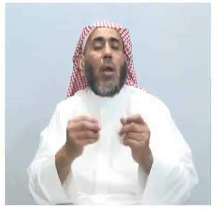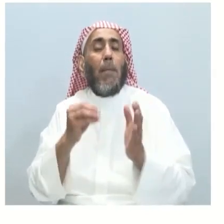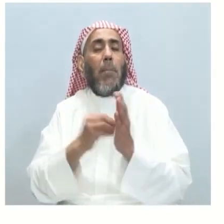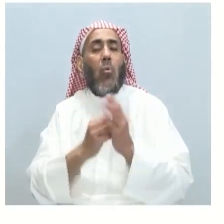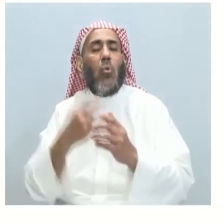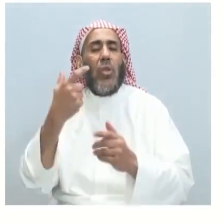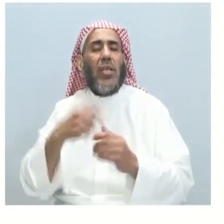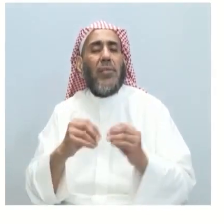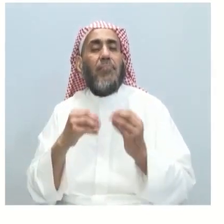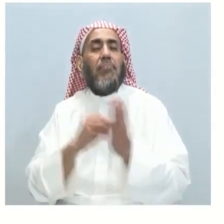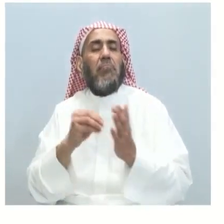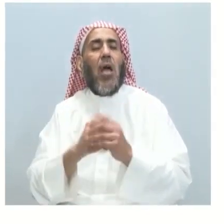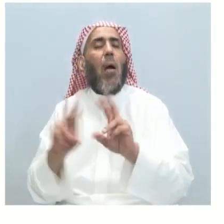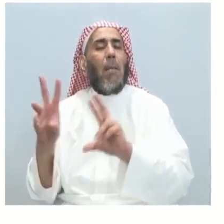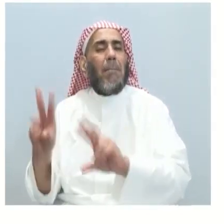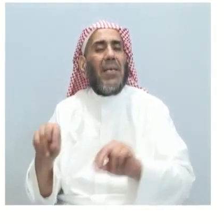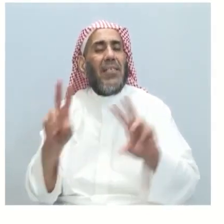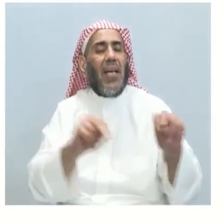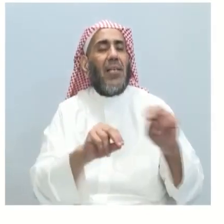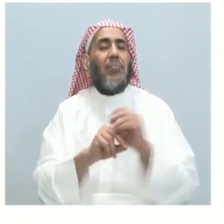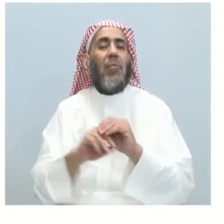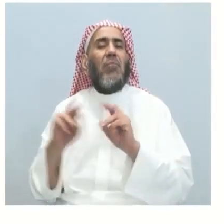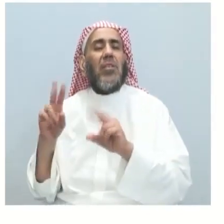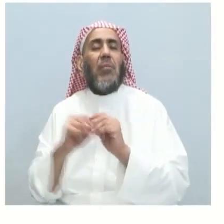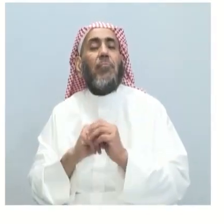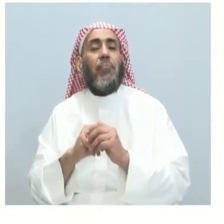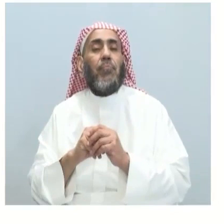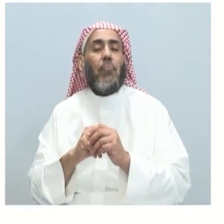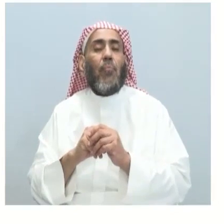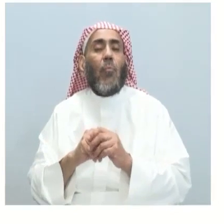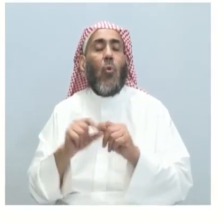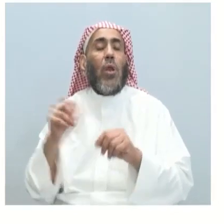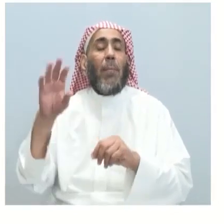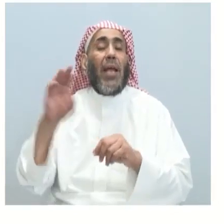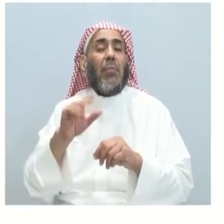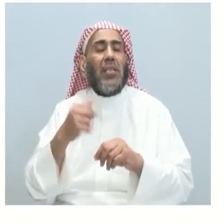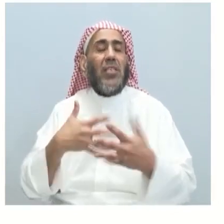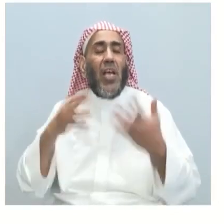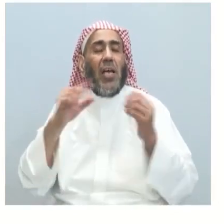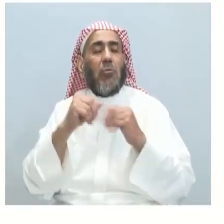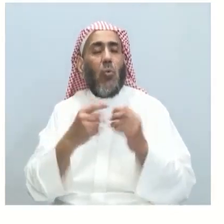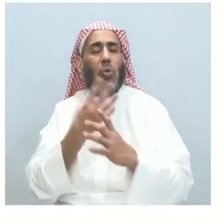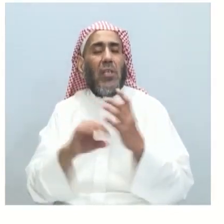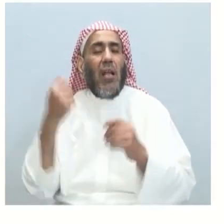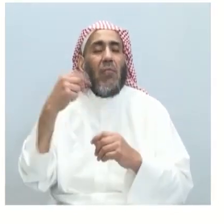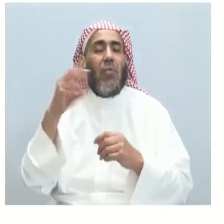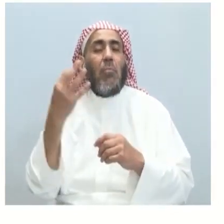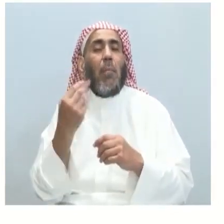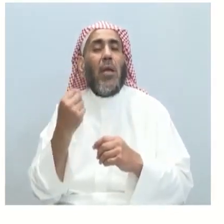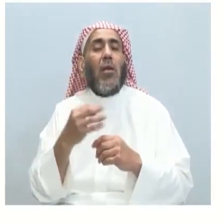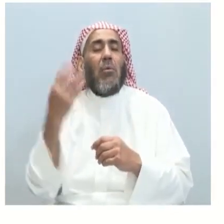الذات والطبيعه ايضا فما زال موجود في هذه سمات هذه المدرسه هنا ابراهيم ناجي شاعر مصري ولد سنه